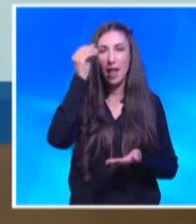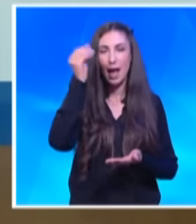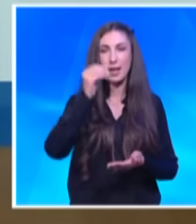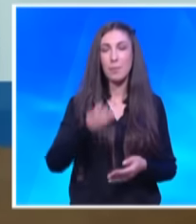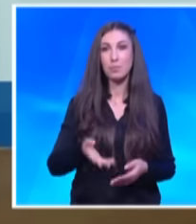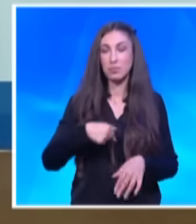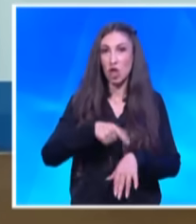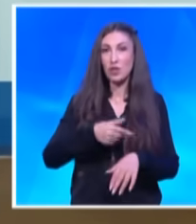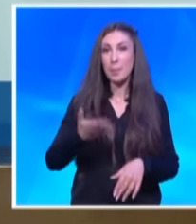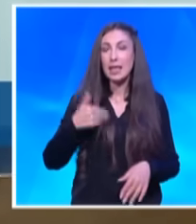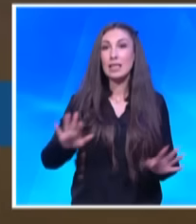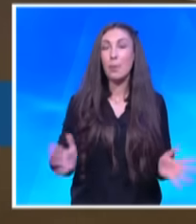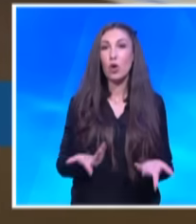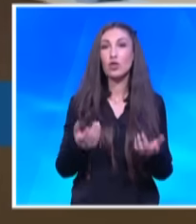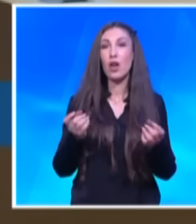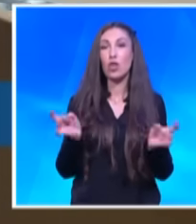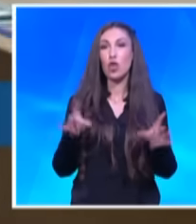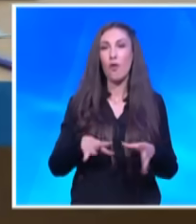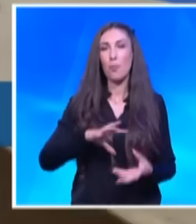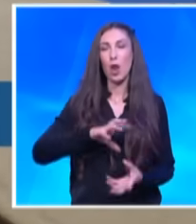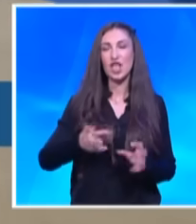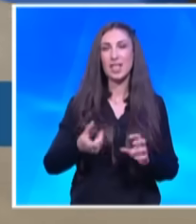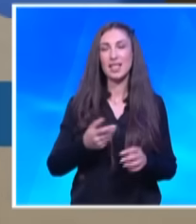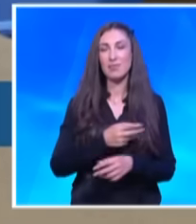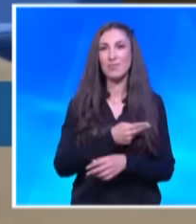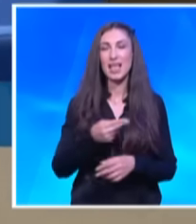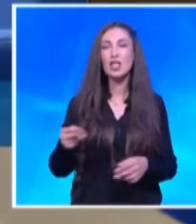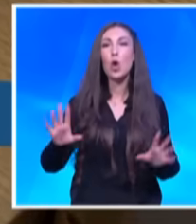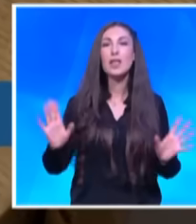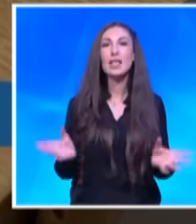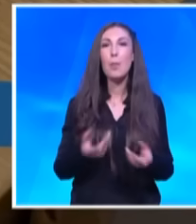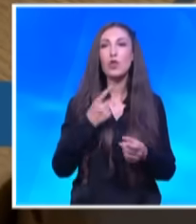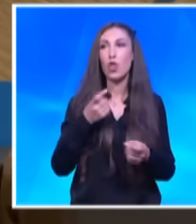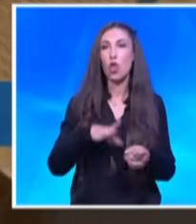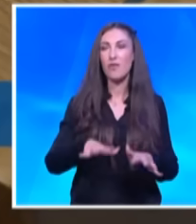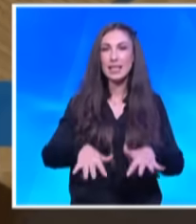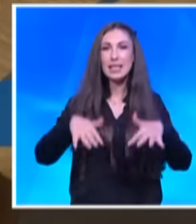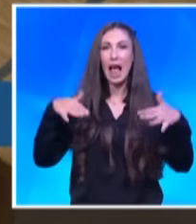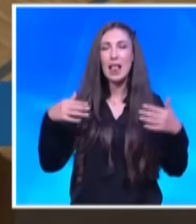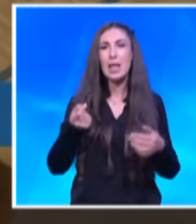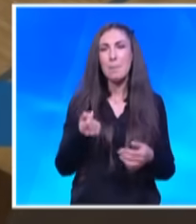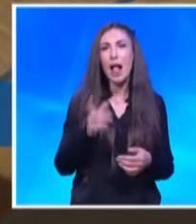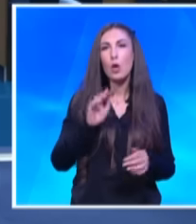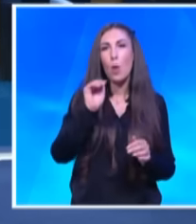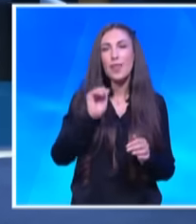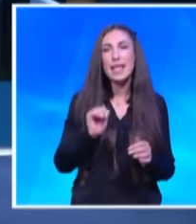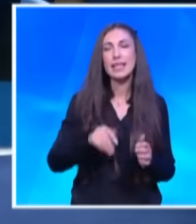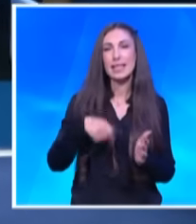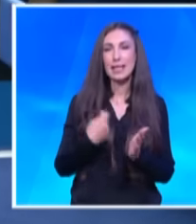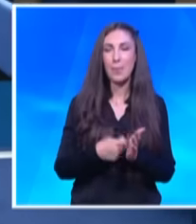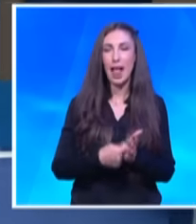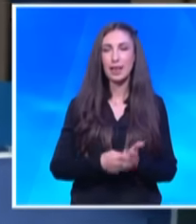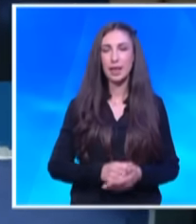Крайни часове до старта на новия политически сезон. Депутатите ще работят в различна пленарна зала и с малко по-ниски заплати.